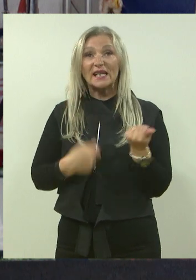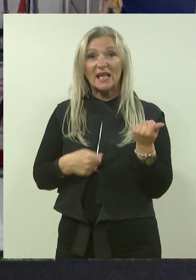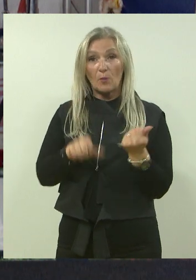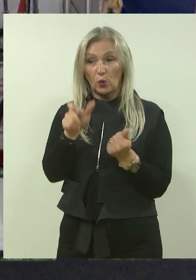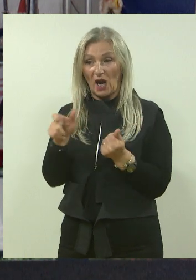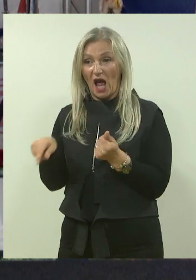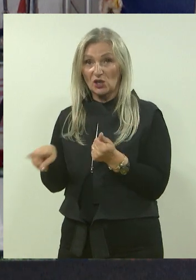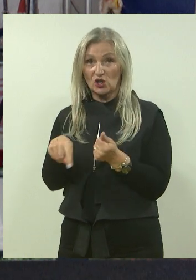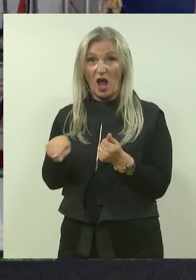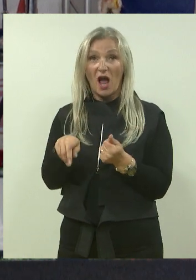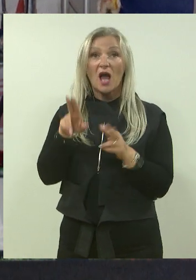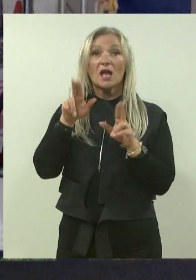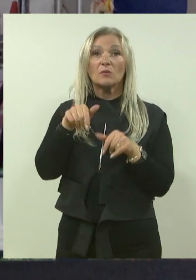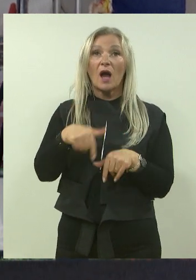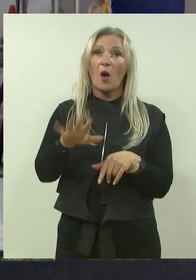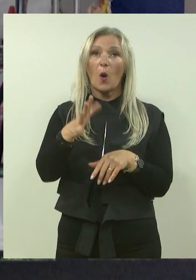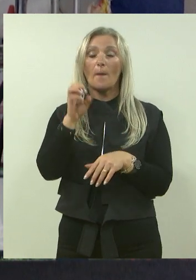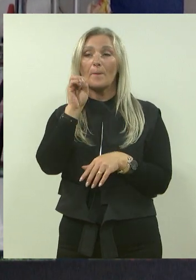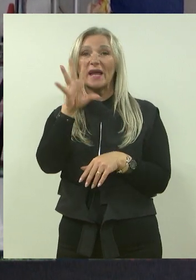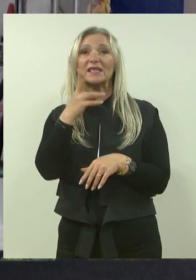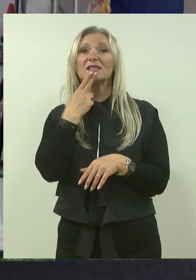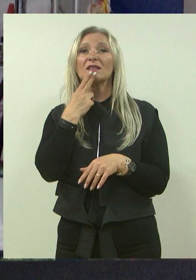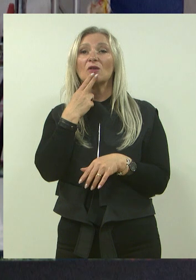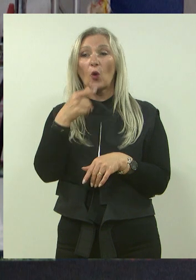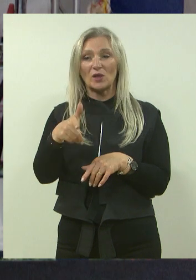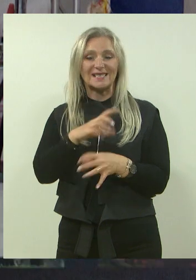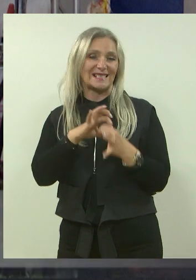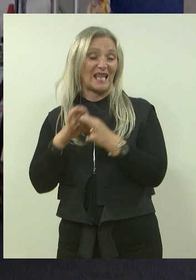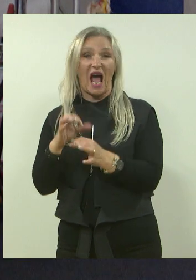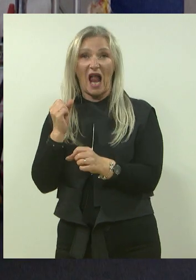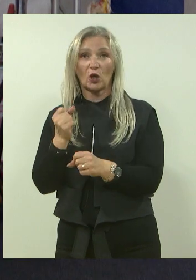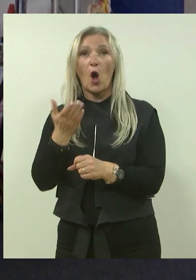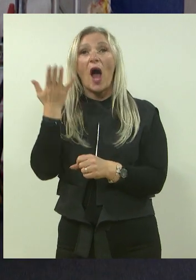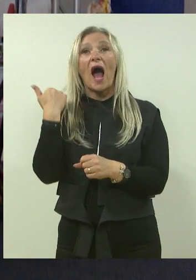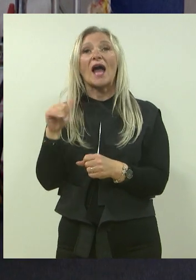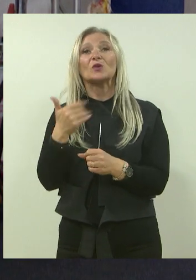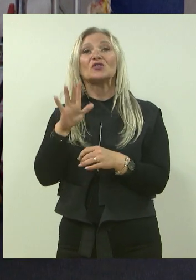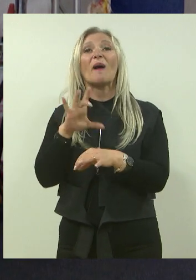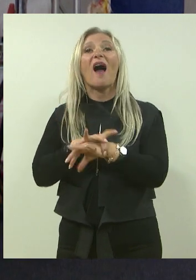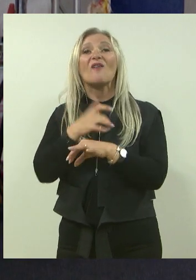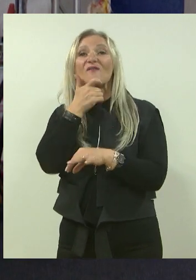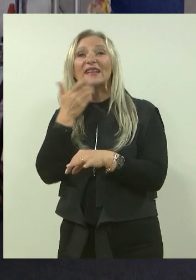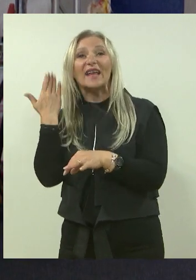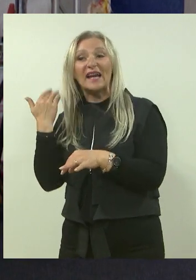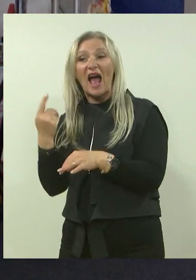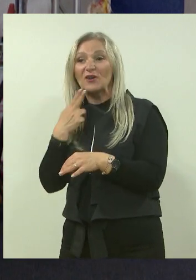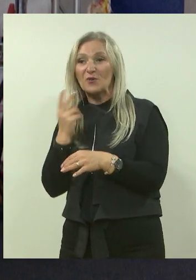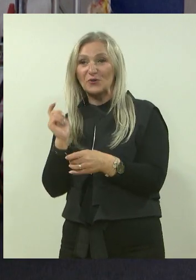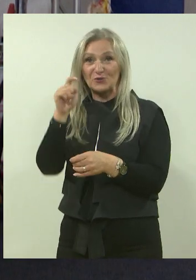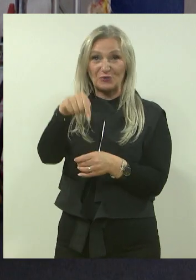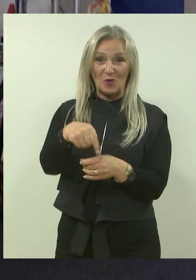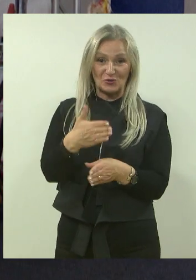ima nas tu oko 15-ak koji smo stalni i još se skupilo jedno 10-ak veterana, ajmo tako reći, koji su došli, koji će s nama tu